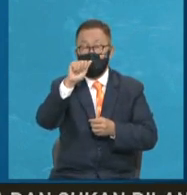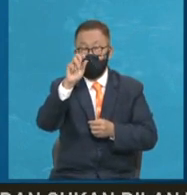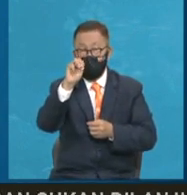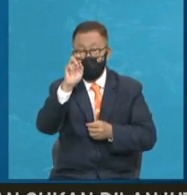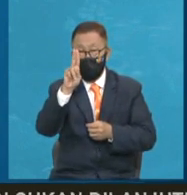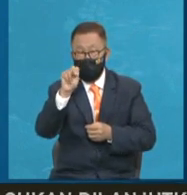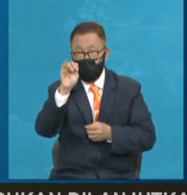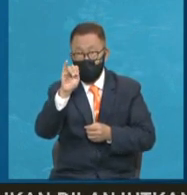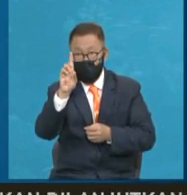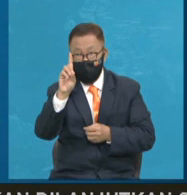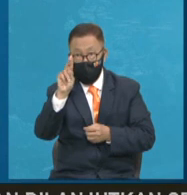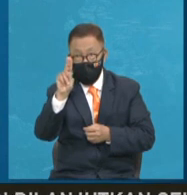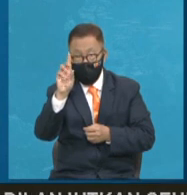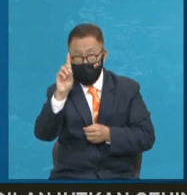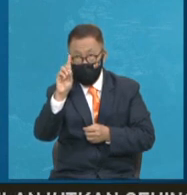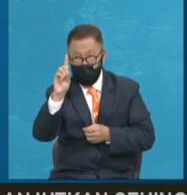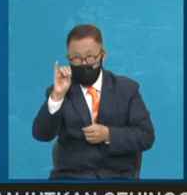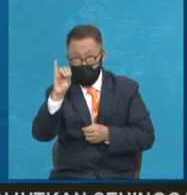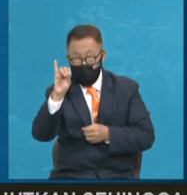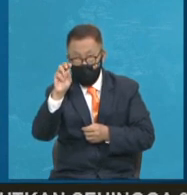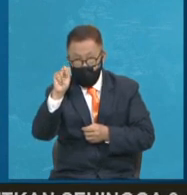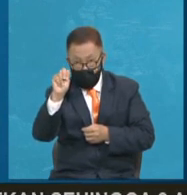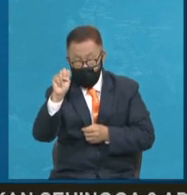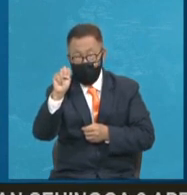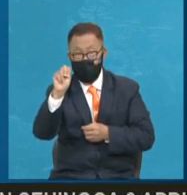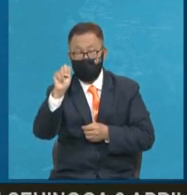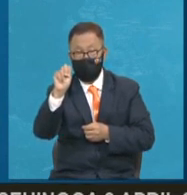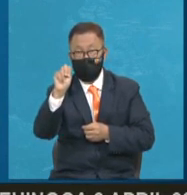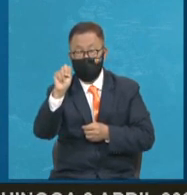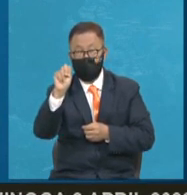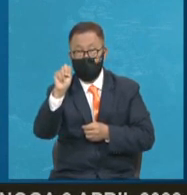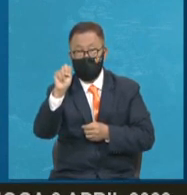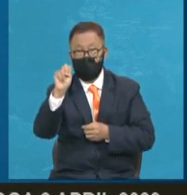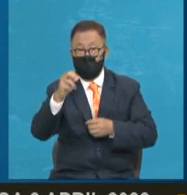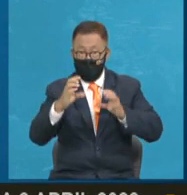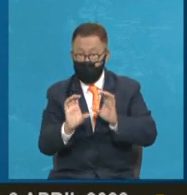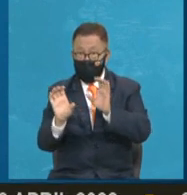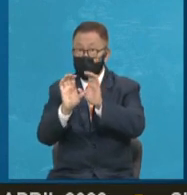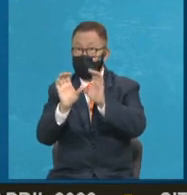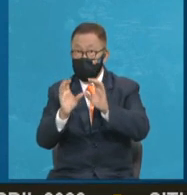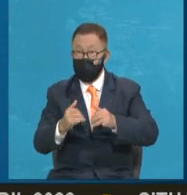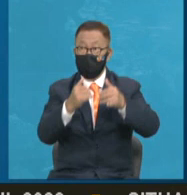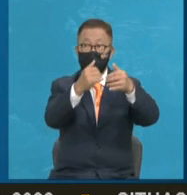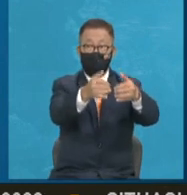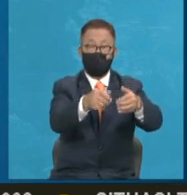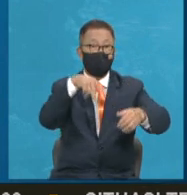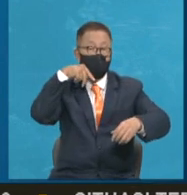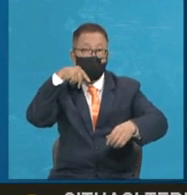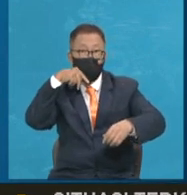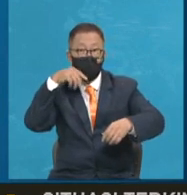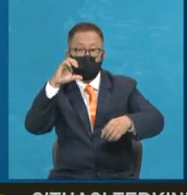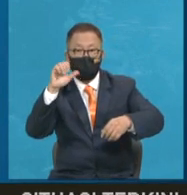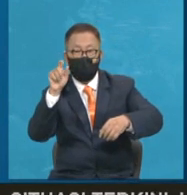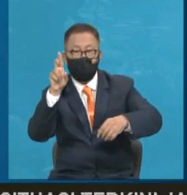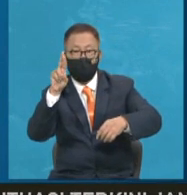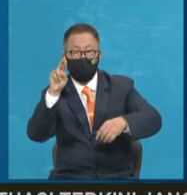benda tu Abdurrahman timbalan pendakwa Raya pejabat peguam negara CJ penyertaan disempurnakan oleh pun